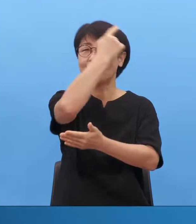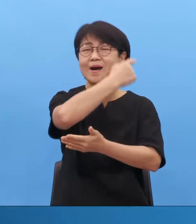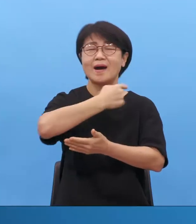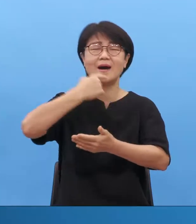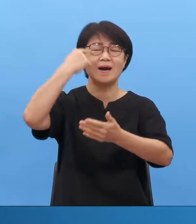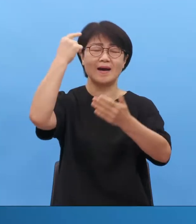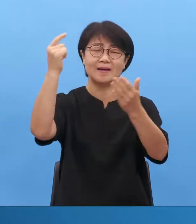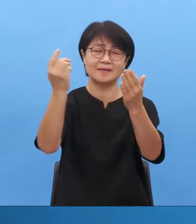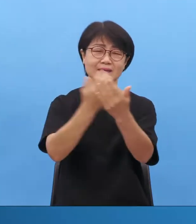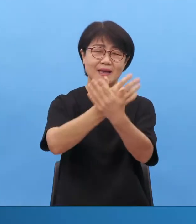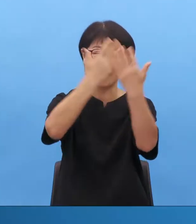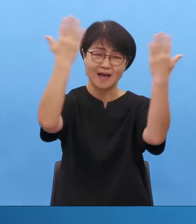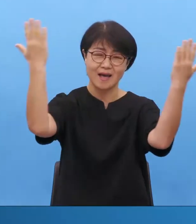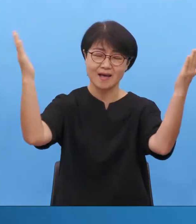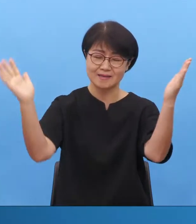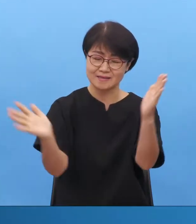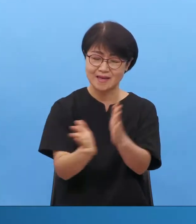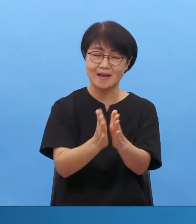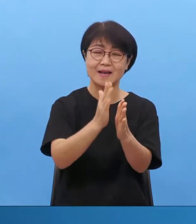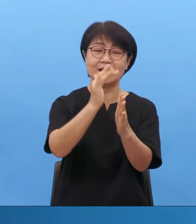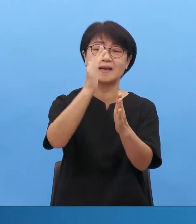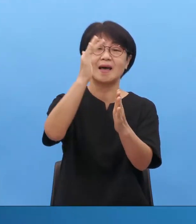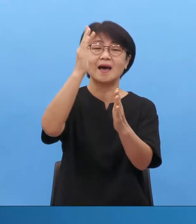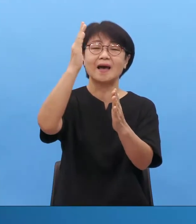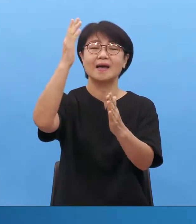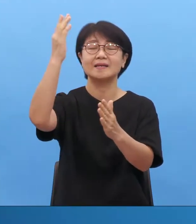주의 광채가